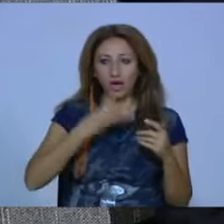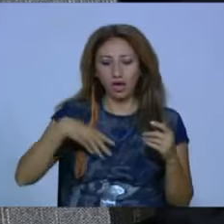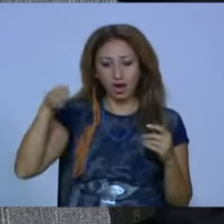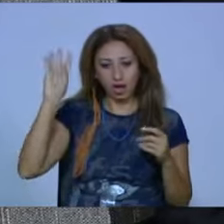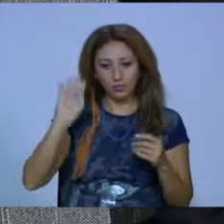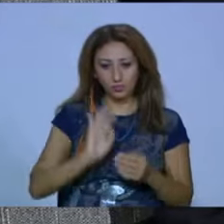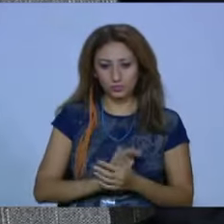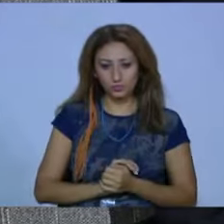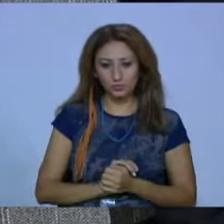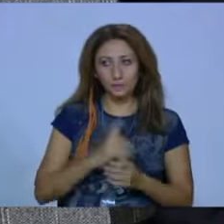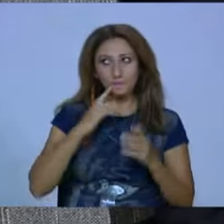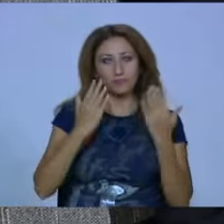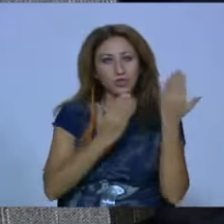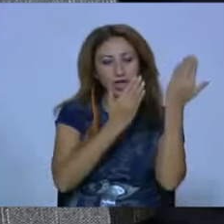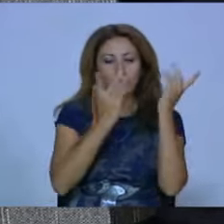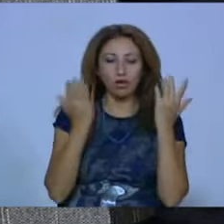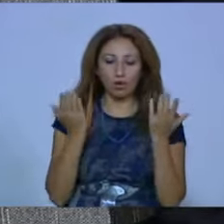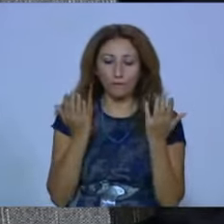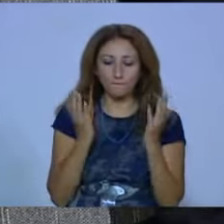رحمه الله عليه ويسكنه فسيح جناته،